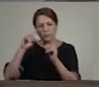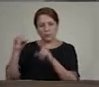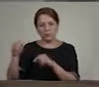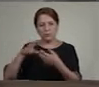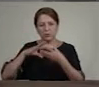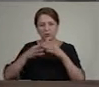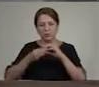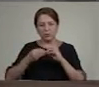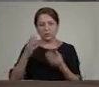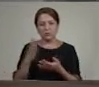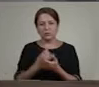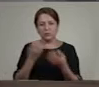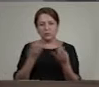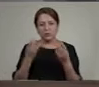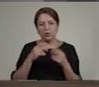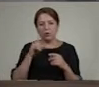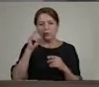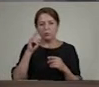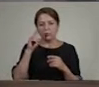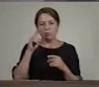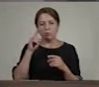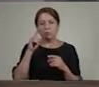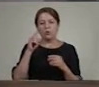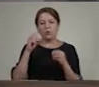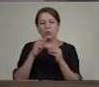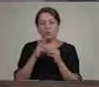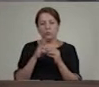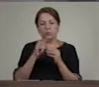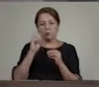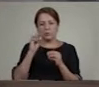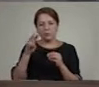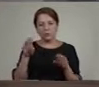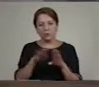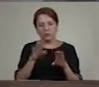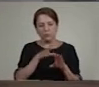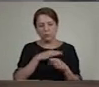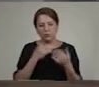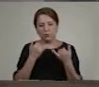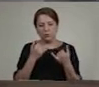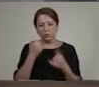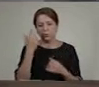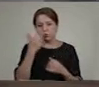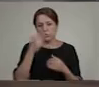yig'indisini topamiz. U 113 km ga teng bo'ldi. Endi esa 3-chi yo'l A,